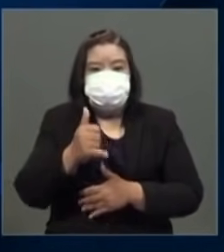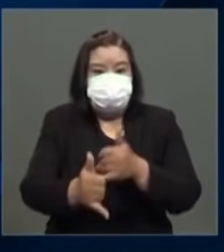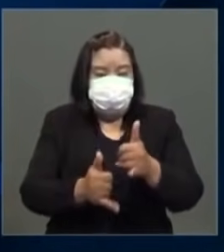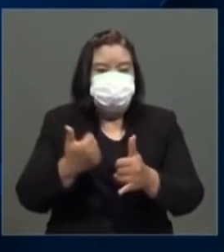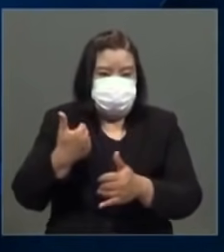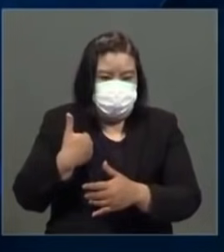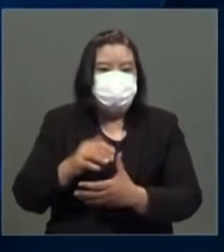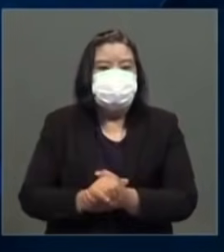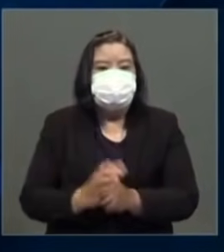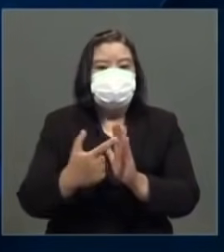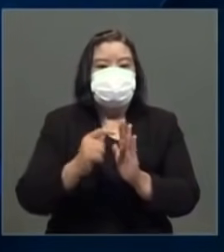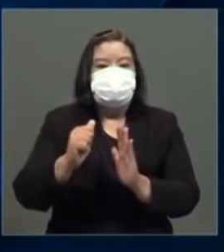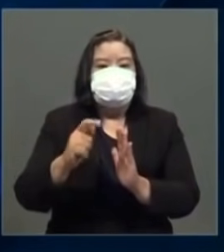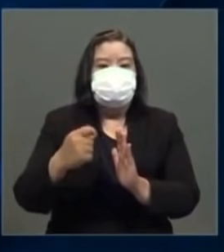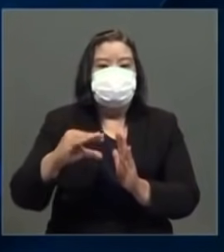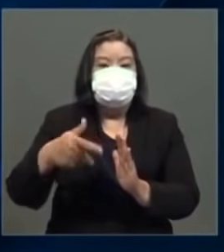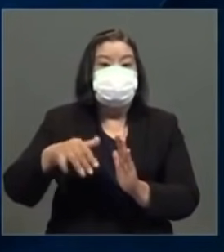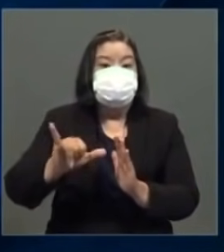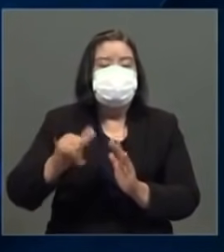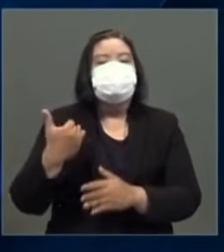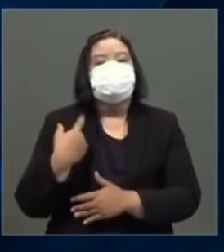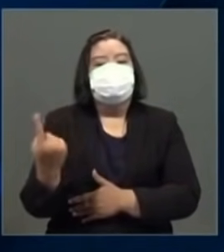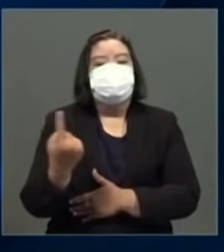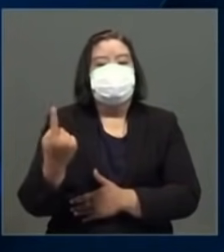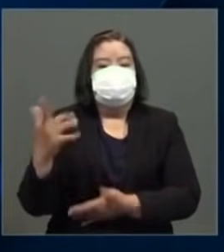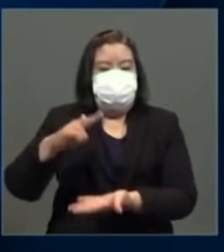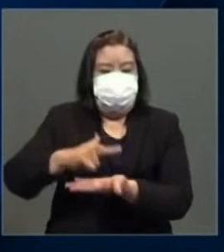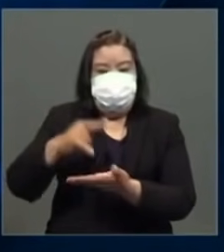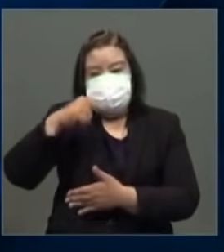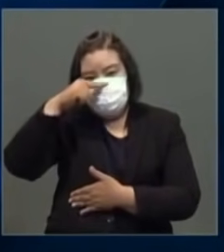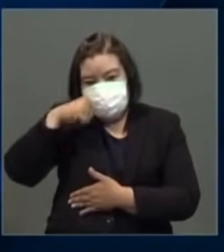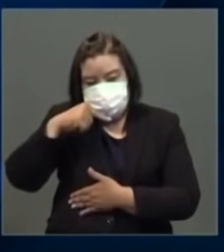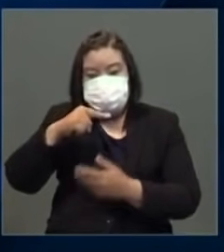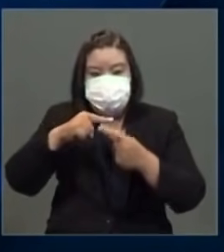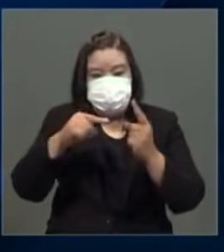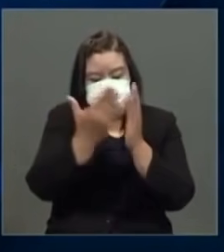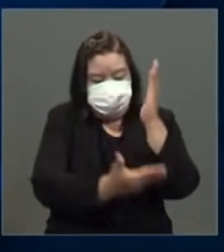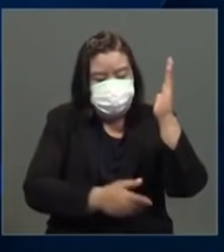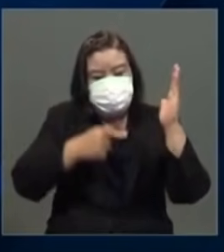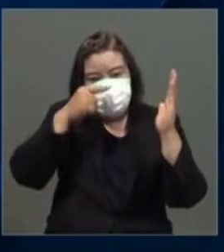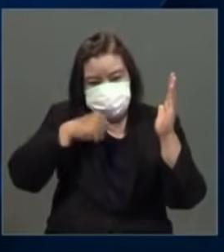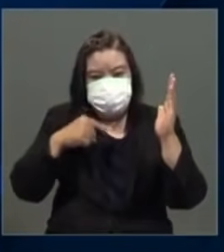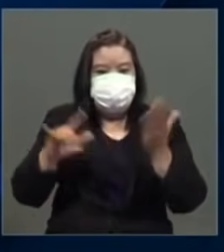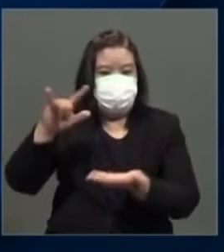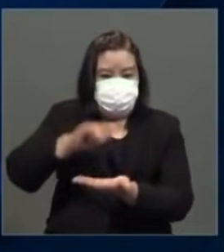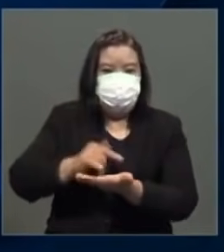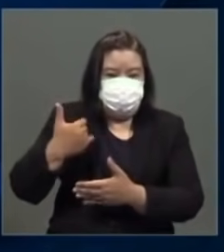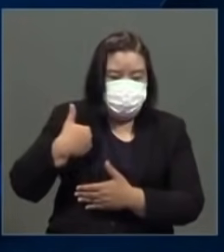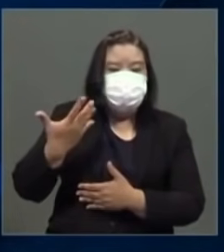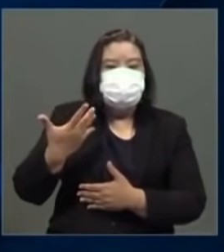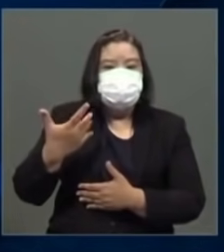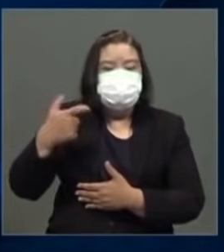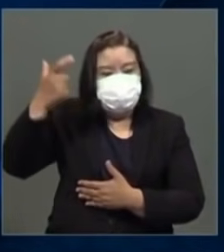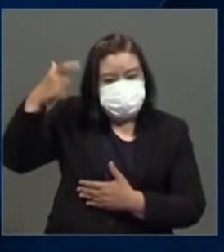ที่เป็นห่างจากบ้านเราเข้ามาเพียง1รายนะครับนอกนั้นก็เป็นของทางรอบบ้านเรานะครับทั้งเมียนมาทั้งมาเลเ